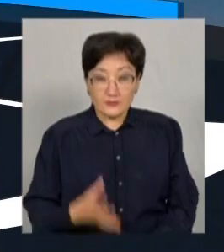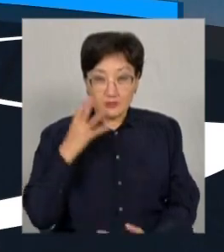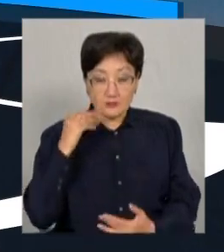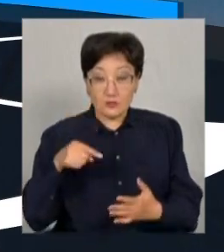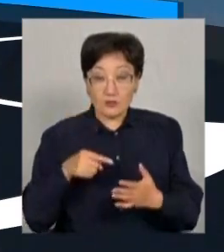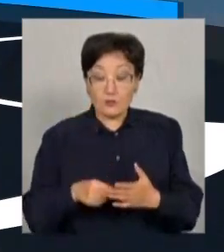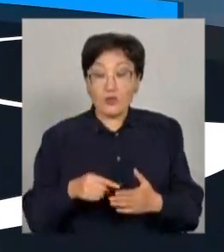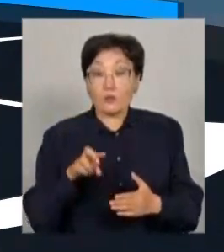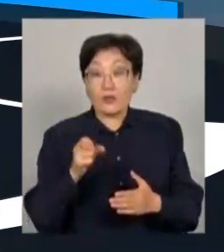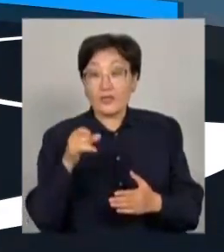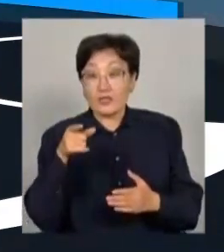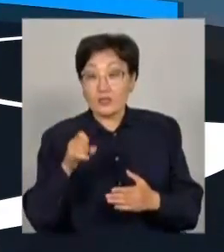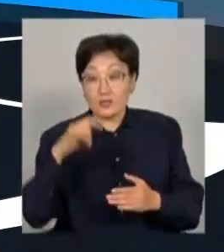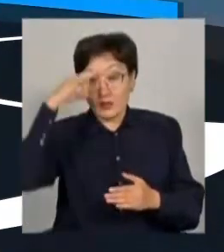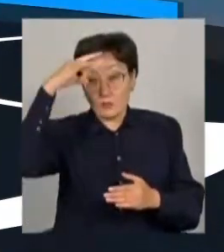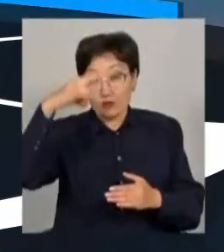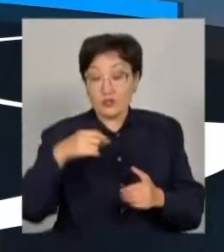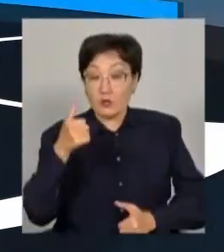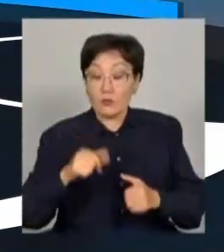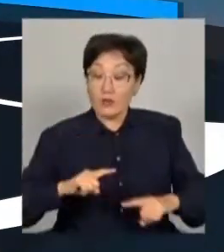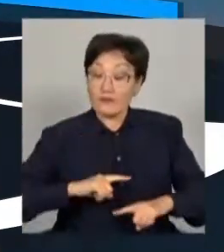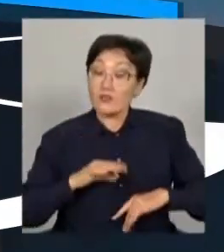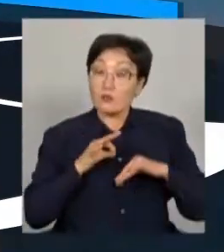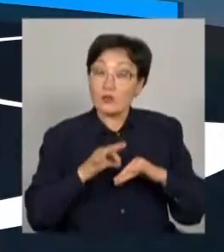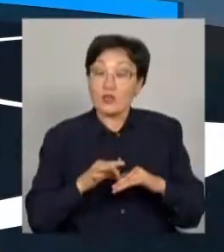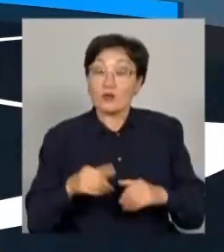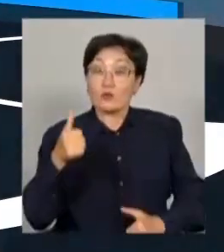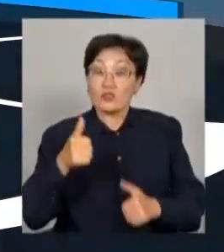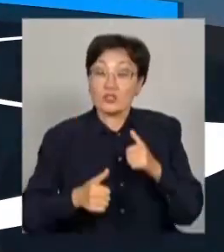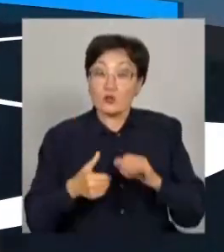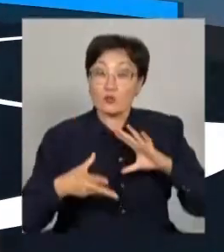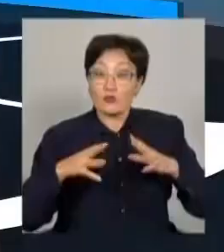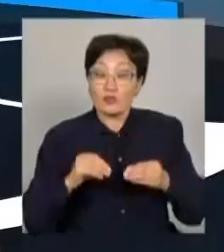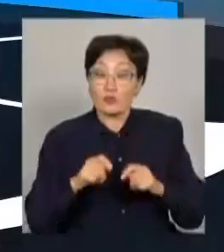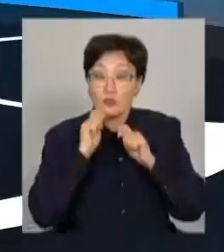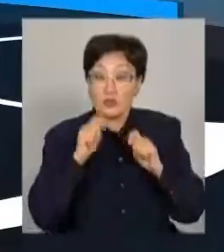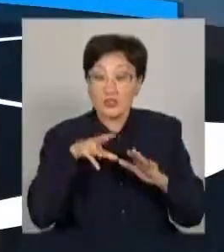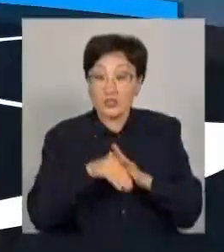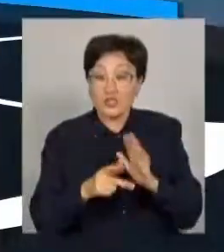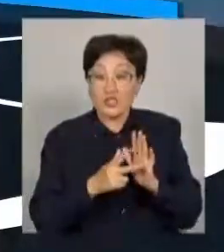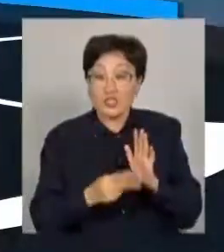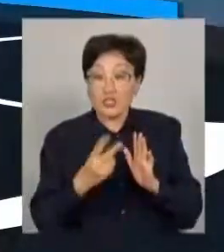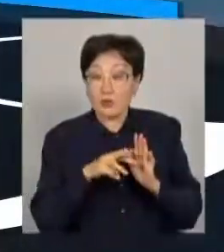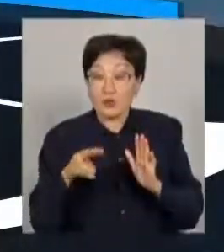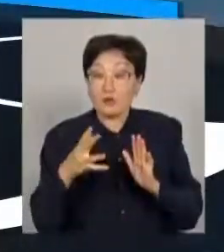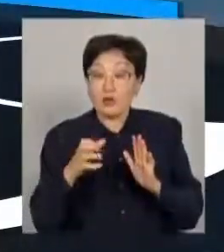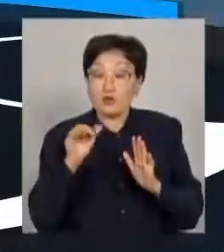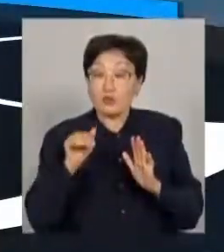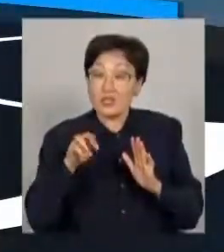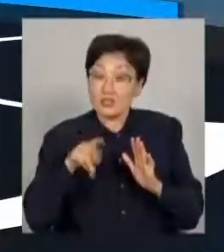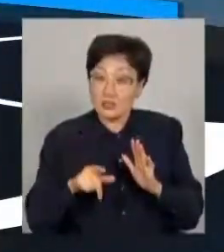Алматыда бәйгеден Қазақстан чемпионатының финалы өтті. Дүбірлі доданың жалпы жүлде қоры 82 миллион 500 мың